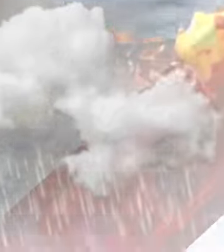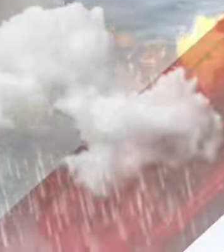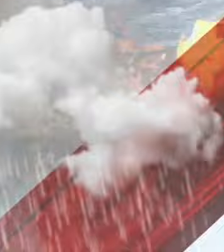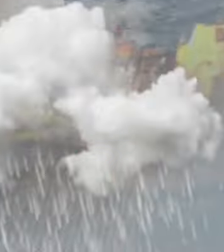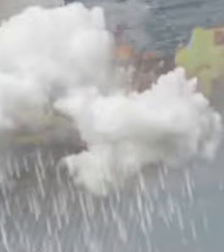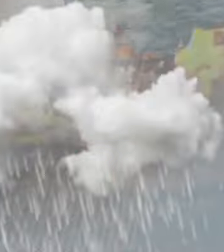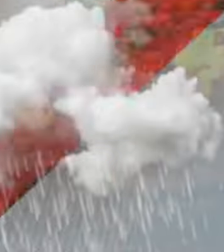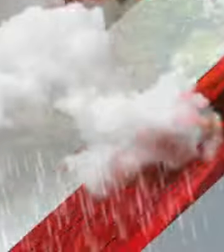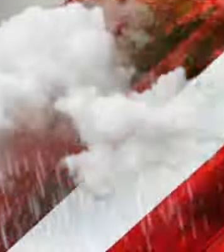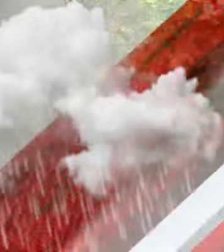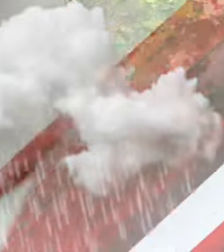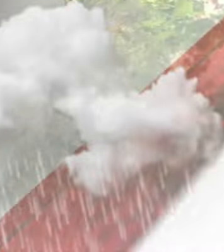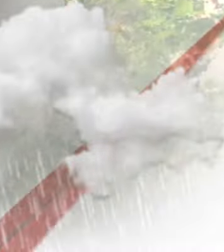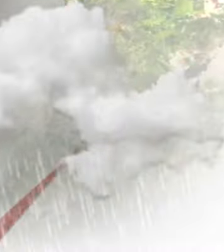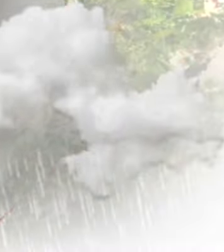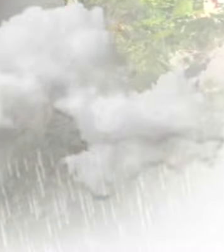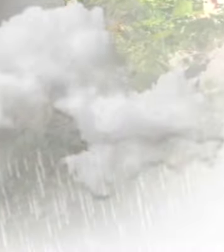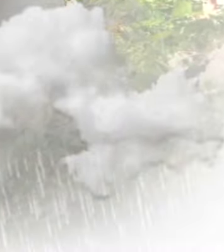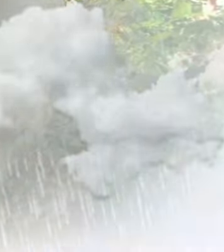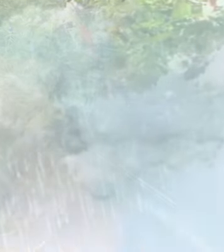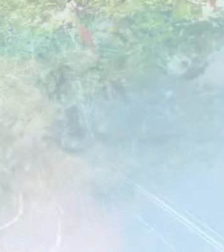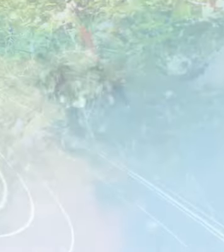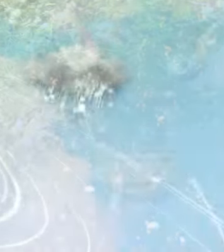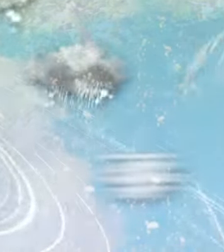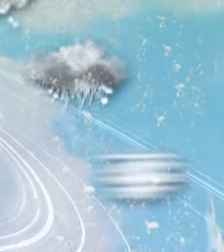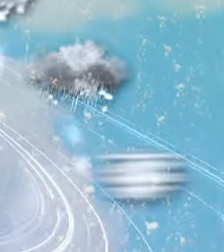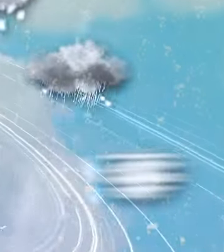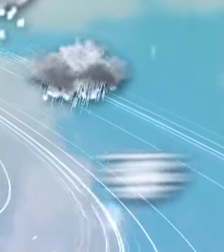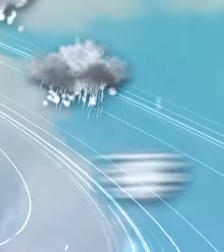вагацца ад плюс 9 да плюс 13 градусаў.